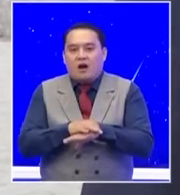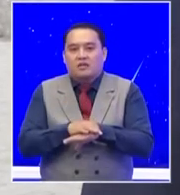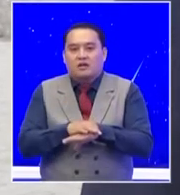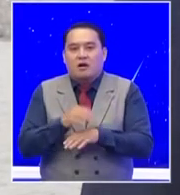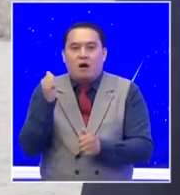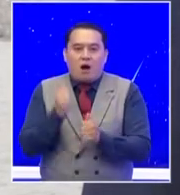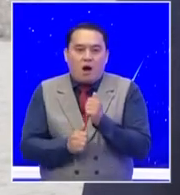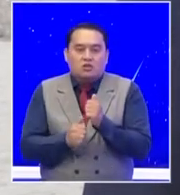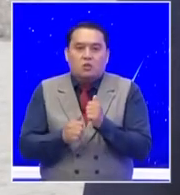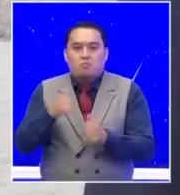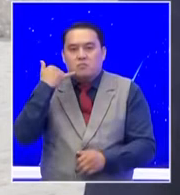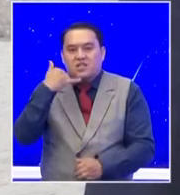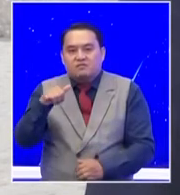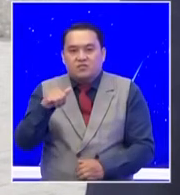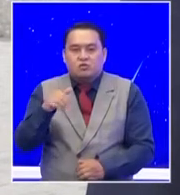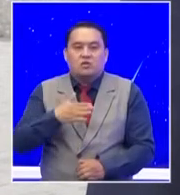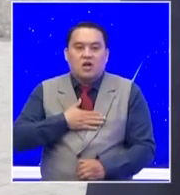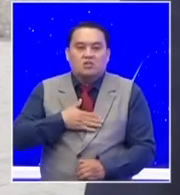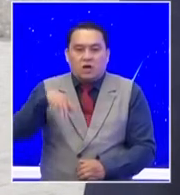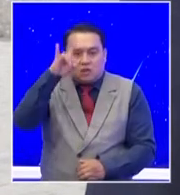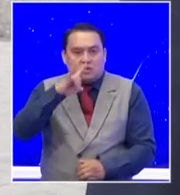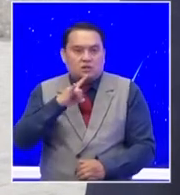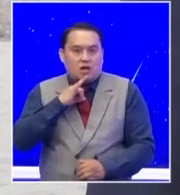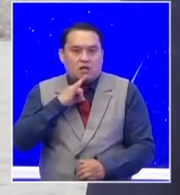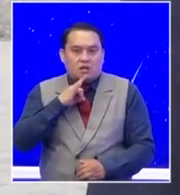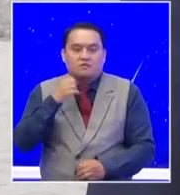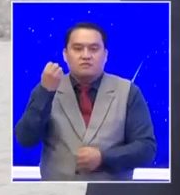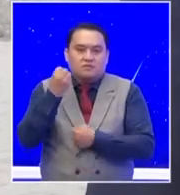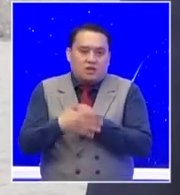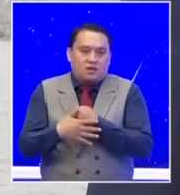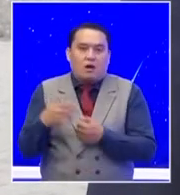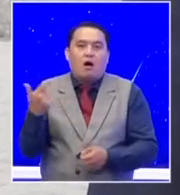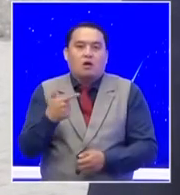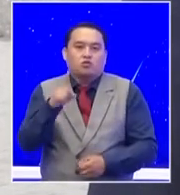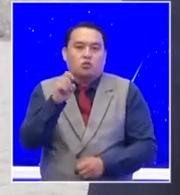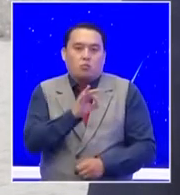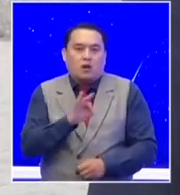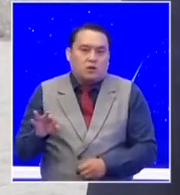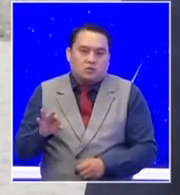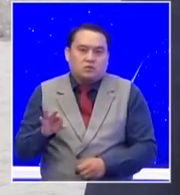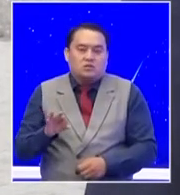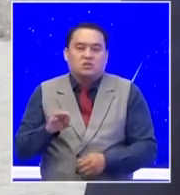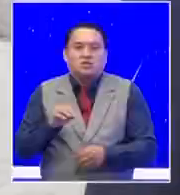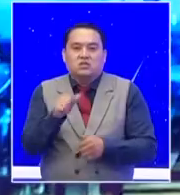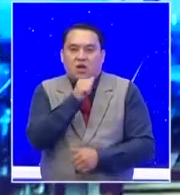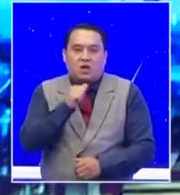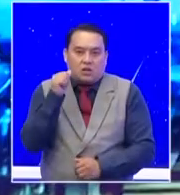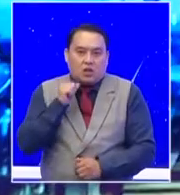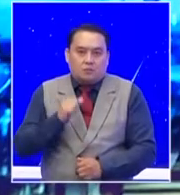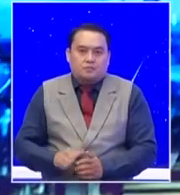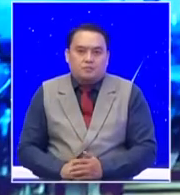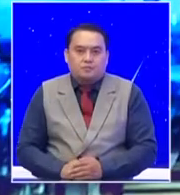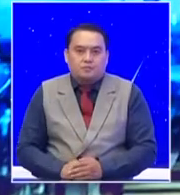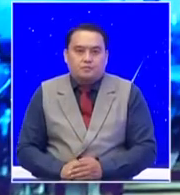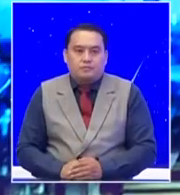является каждому позвонившему человеку, нашему гражданину Республики Казахстан, на этот колл-центр гарантируется 100% анонимность.